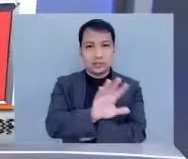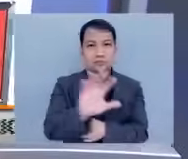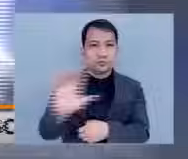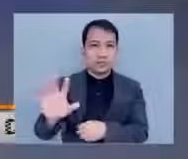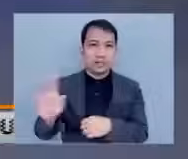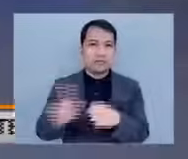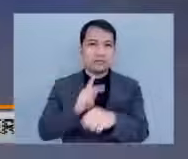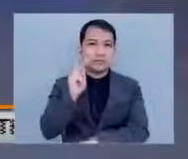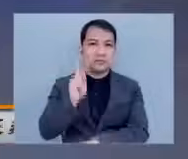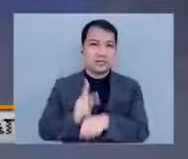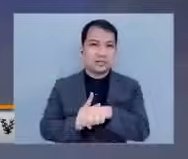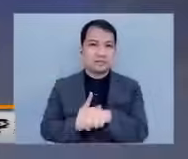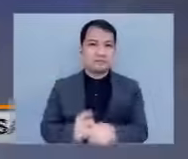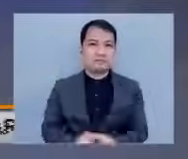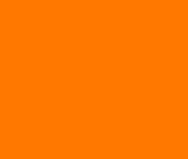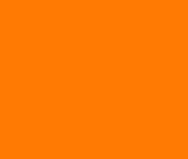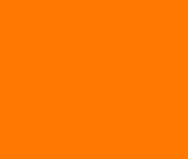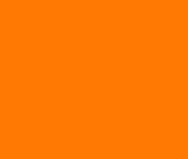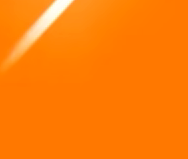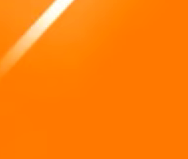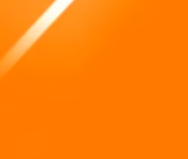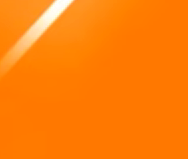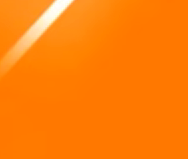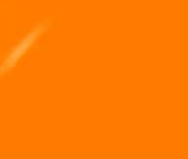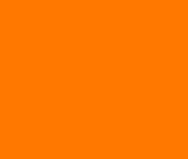Frontline Pilipinas.